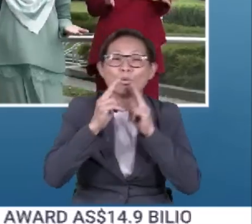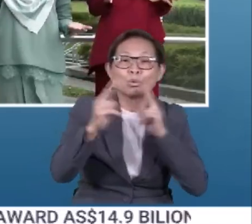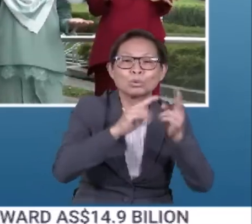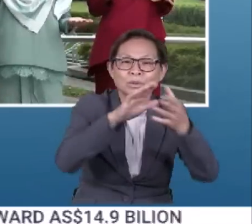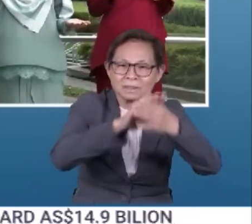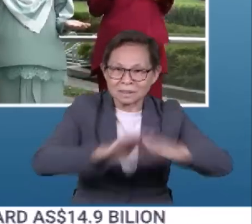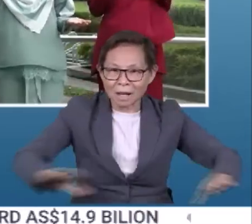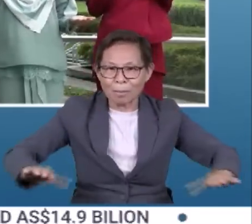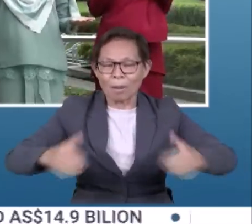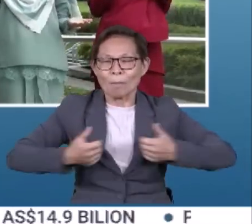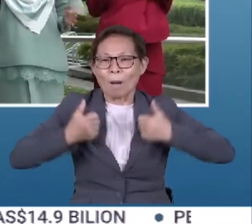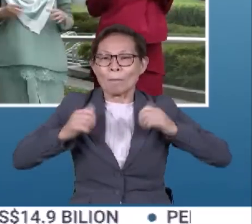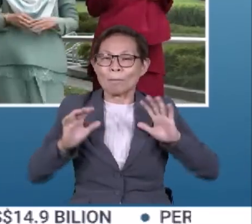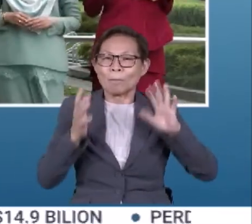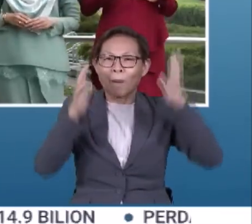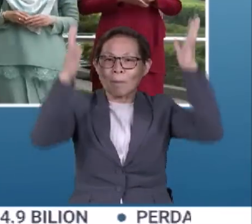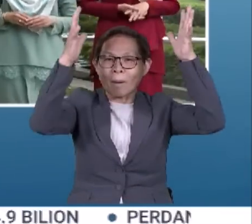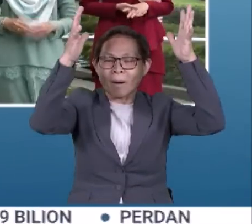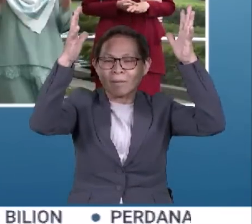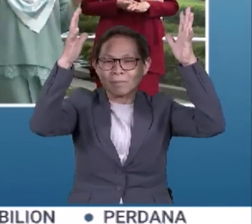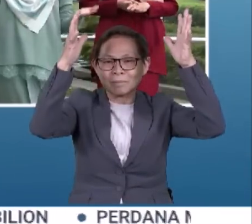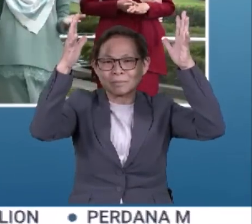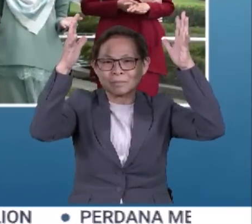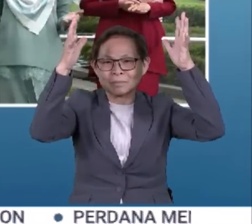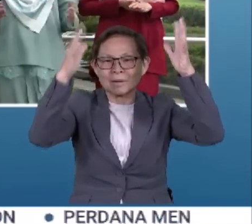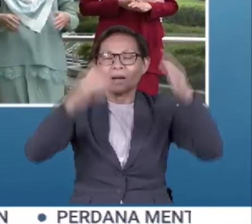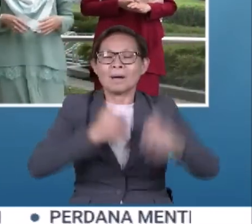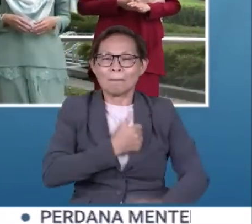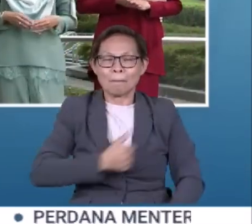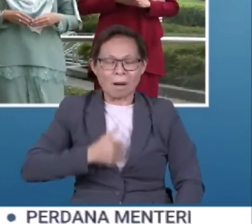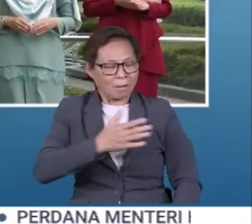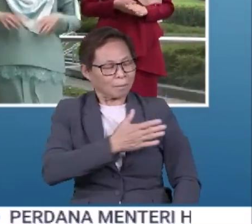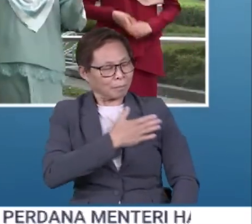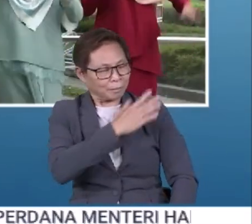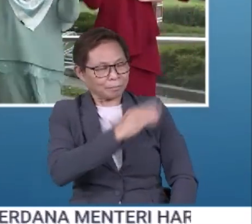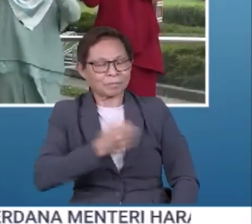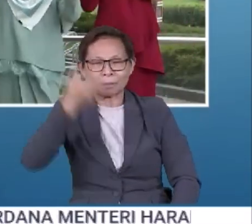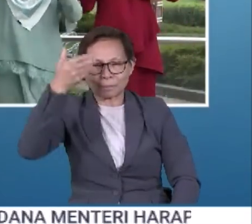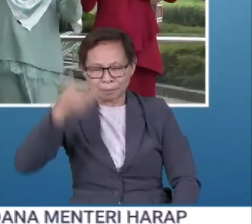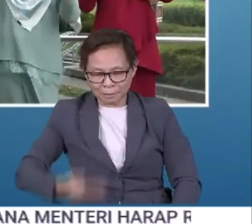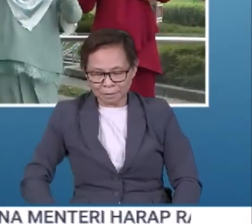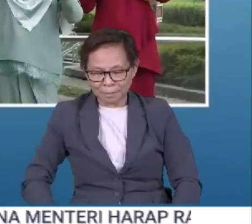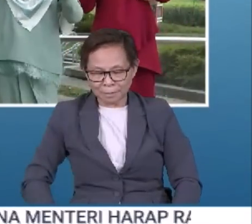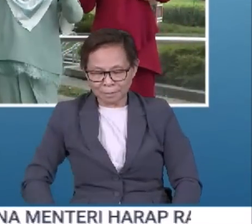selamat Hari Raya Aidilfitri, maaf zahir dan batin.